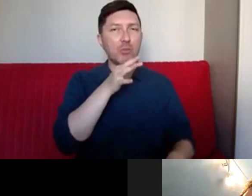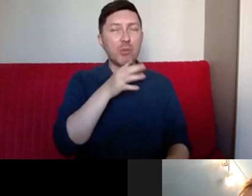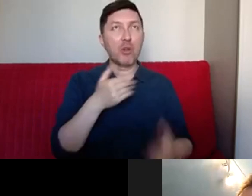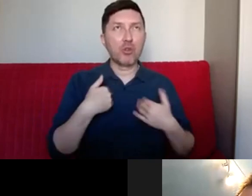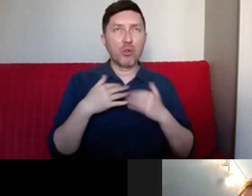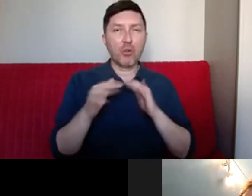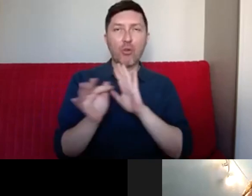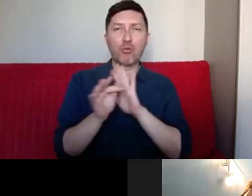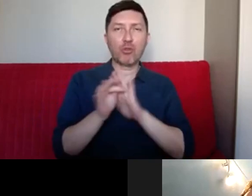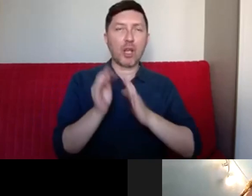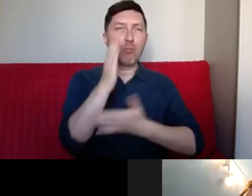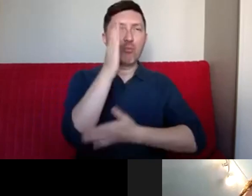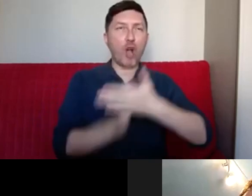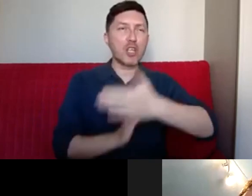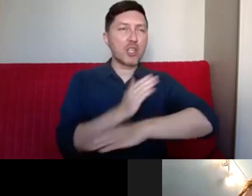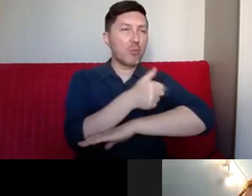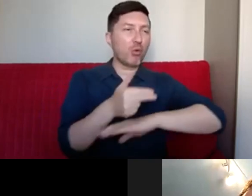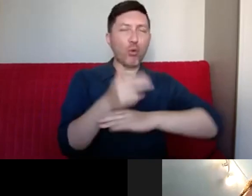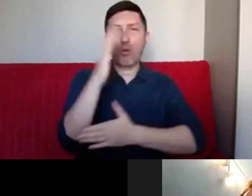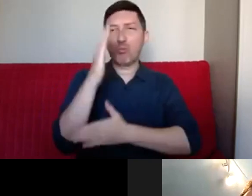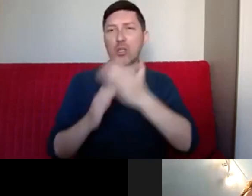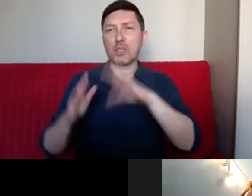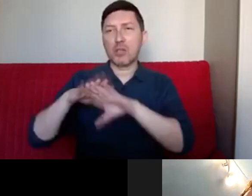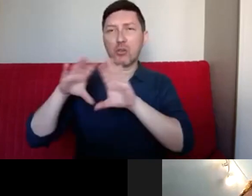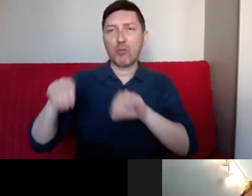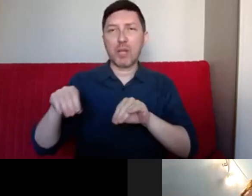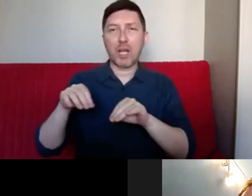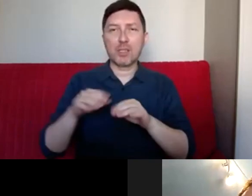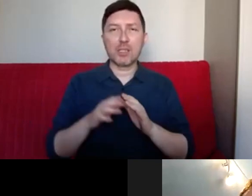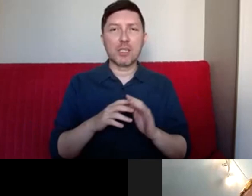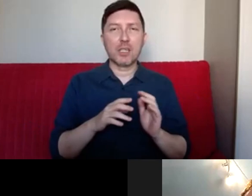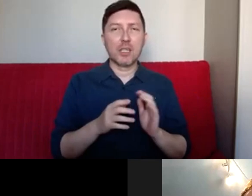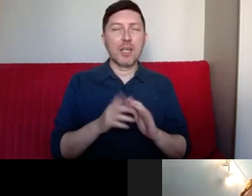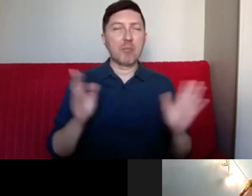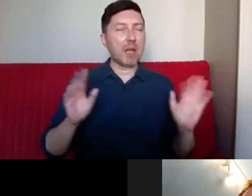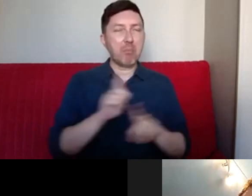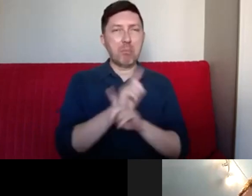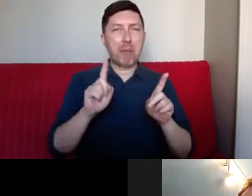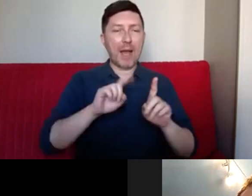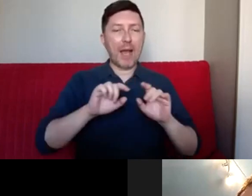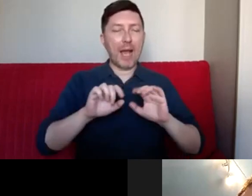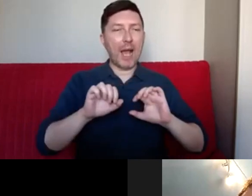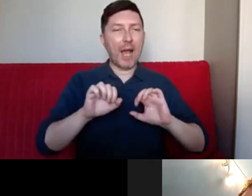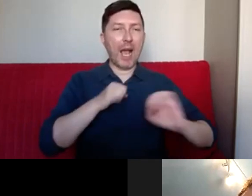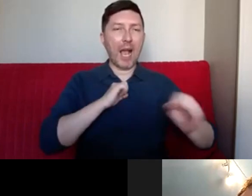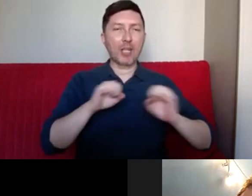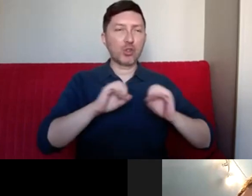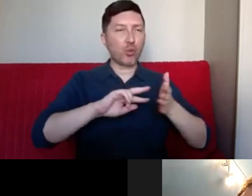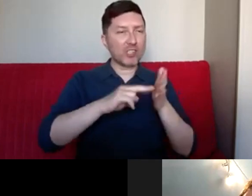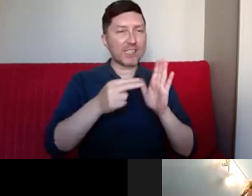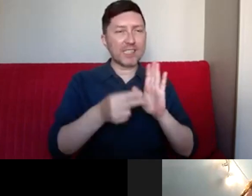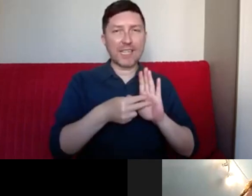moitié bureau, moitié sur le terrain, donc du coup, mais je fais pas d'acte technique, je suis là en supervision des